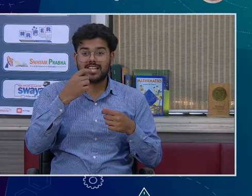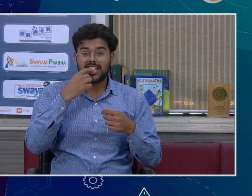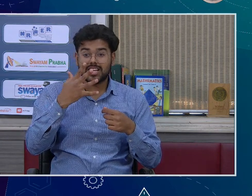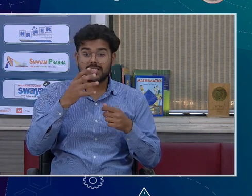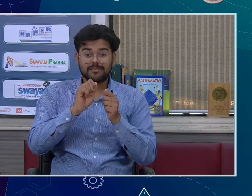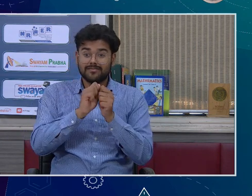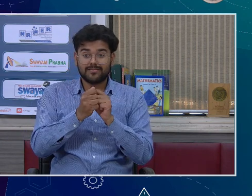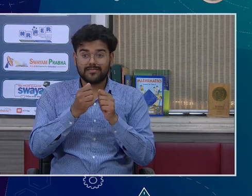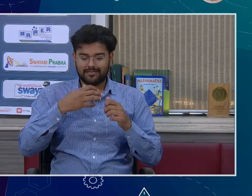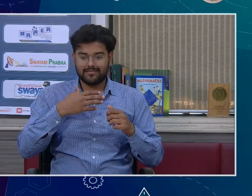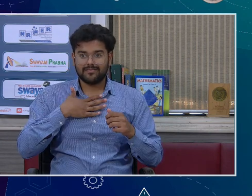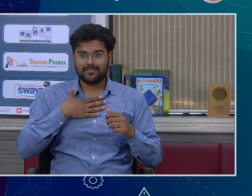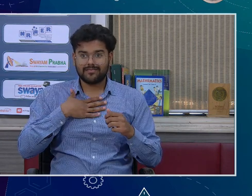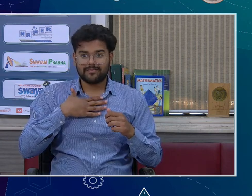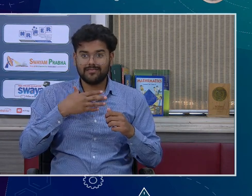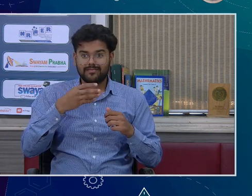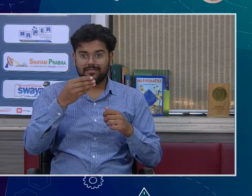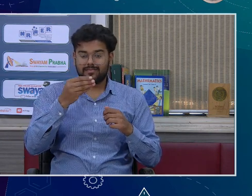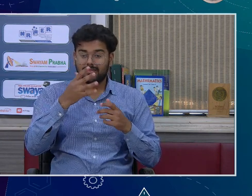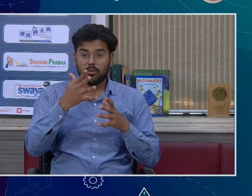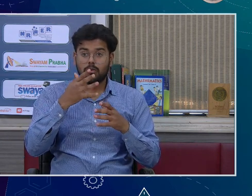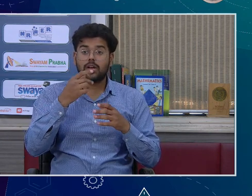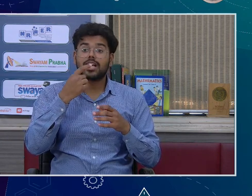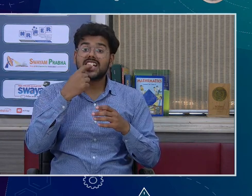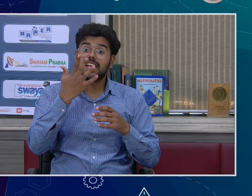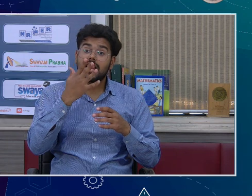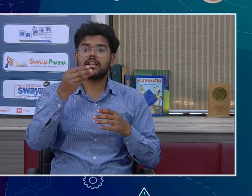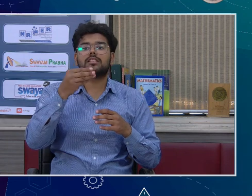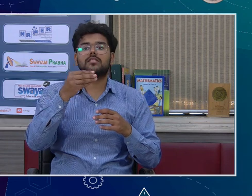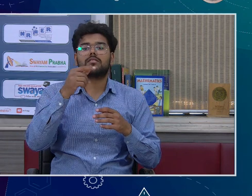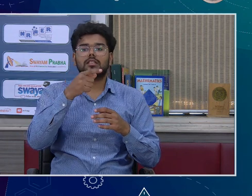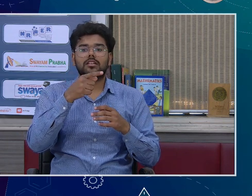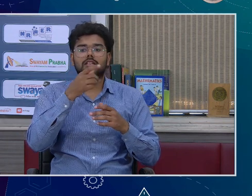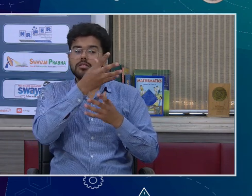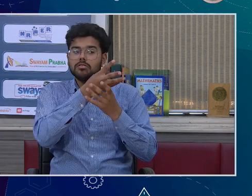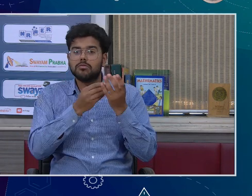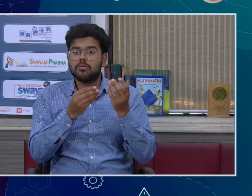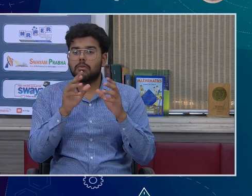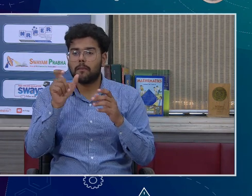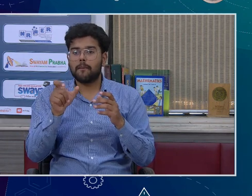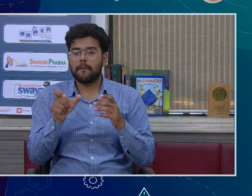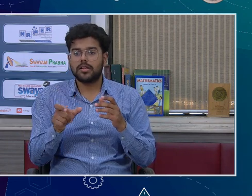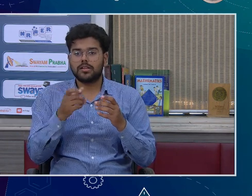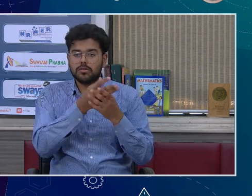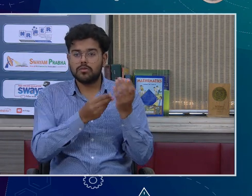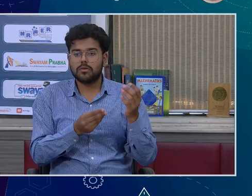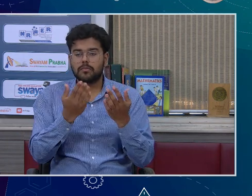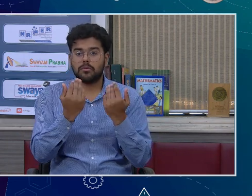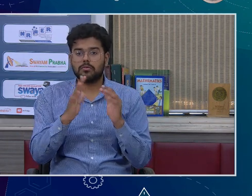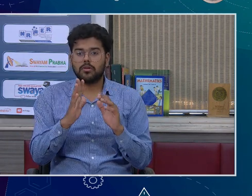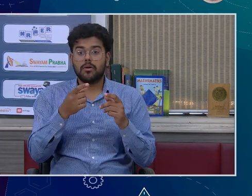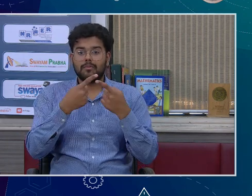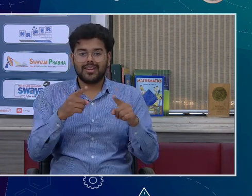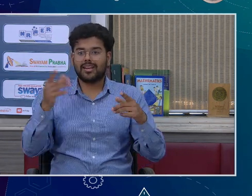के ताकि कोई उसे चुरा ना सके. लेकिन ये वाले पत्ते भी हवा के झोंकों से टूट